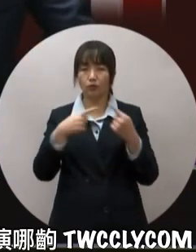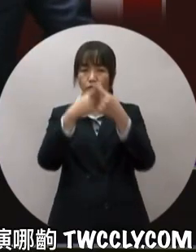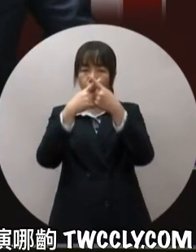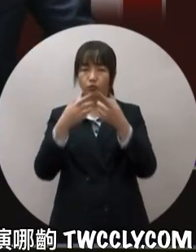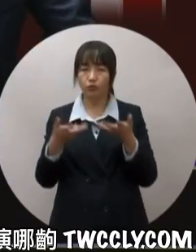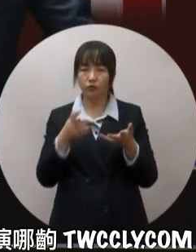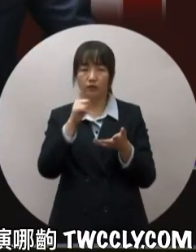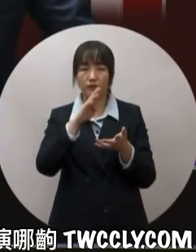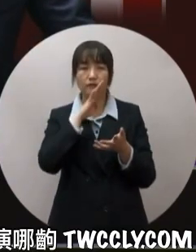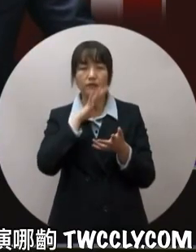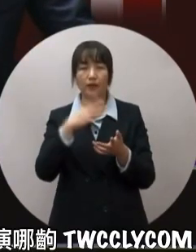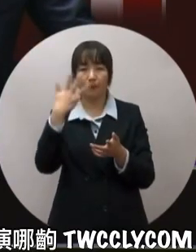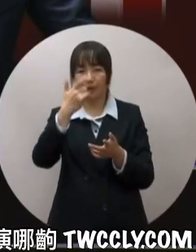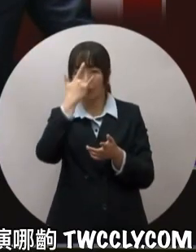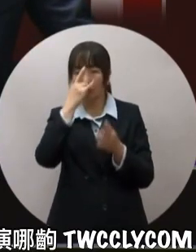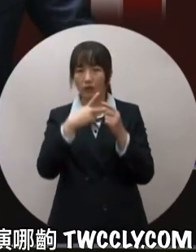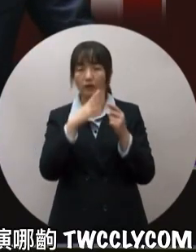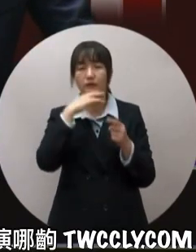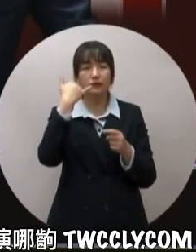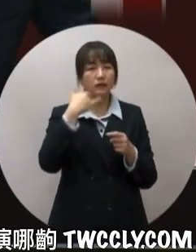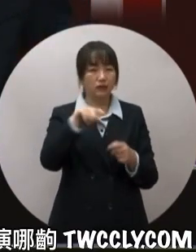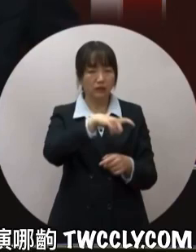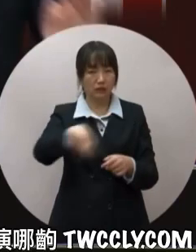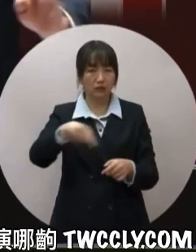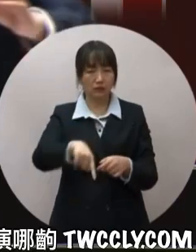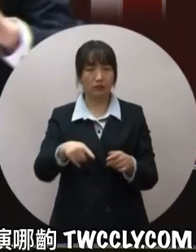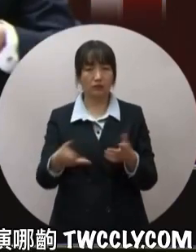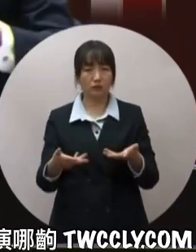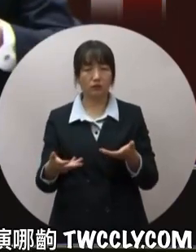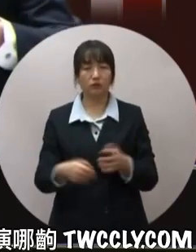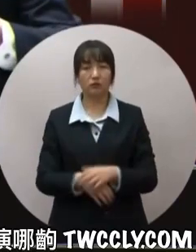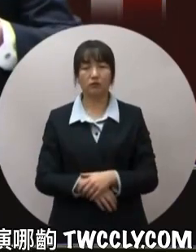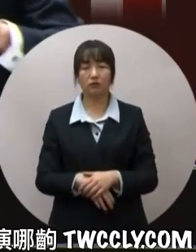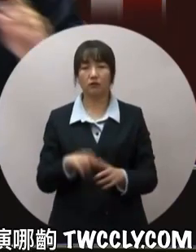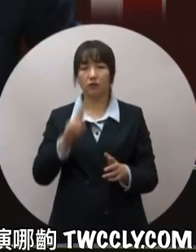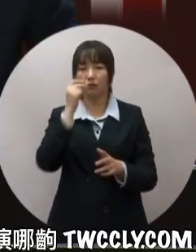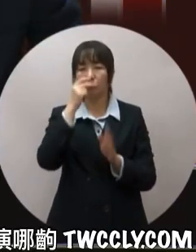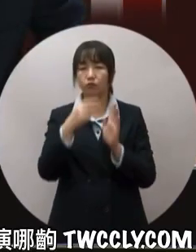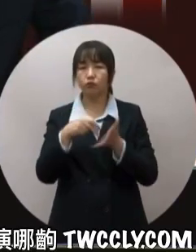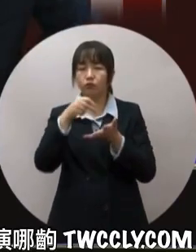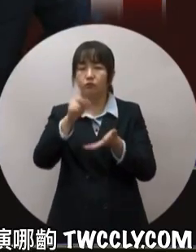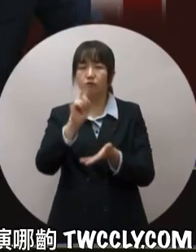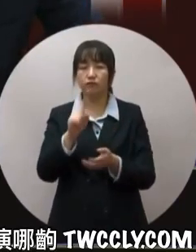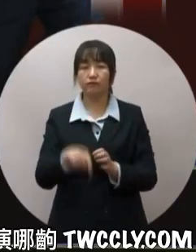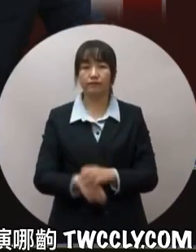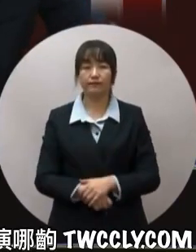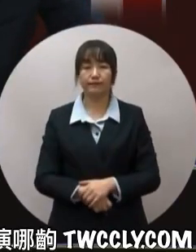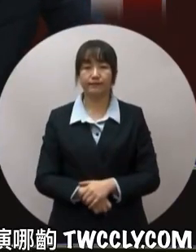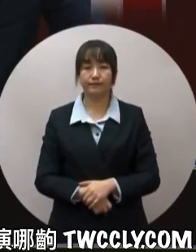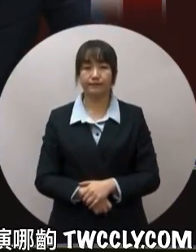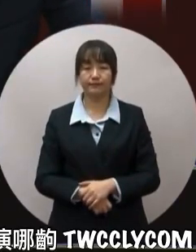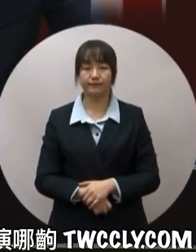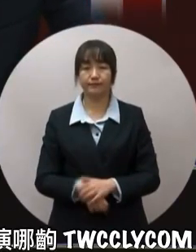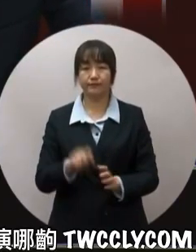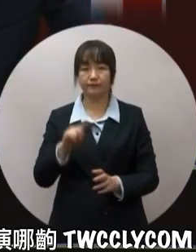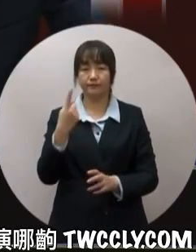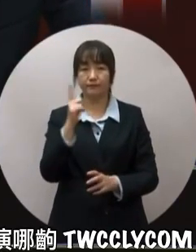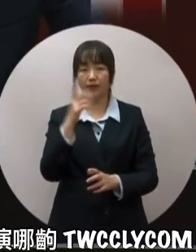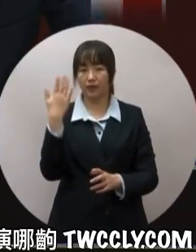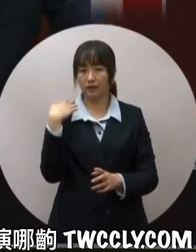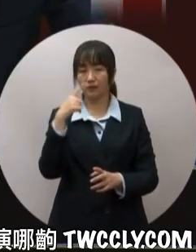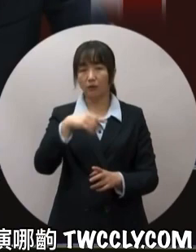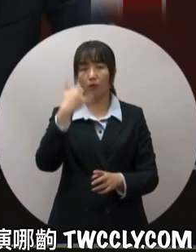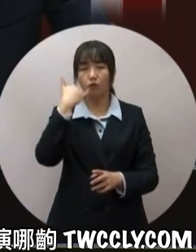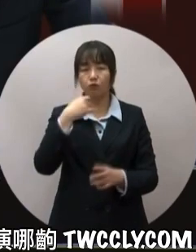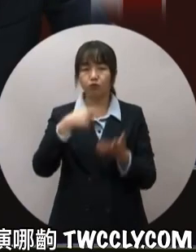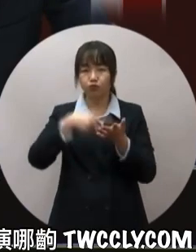議點還是關於巴督到基隆這一段的部分那這個部分我要特別跟院長提一下原因是因為院長也來過我們